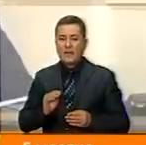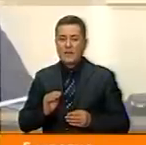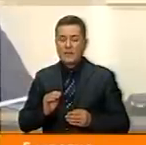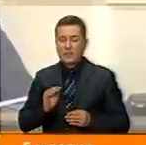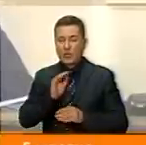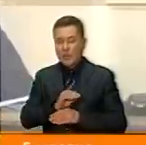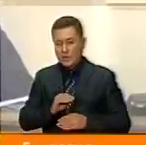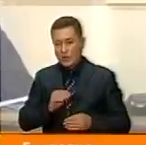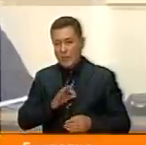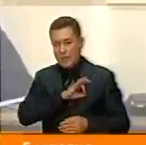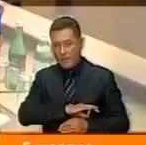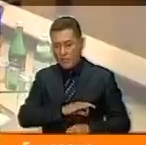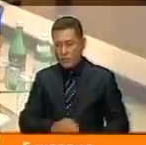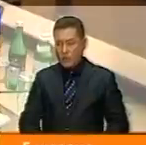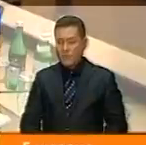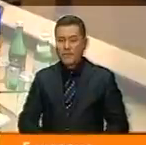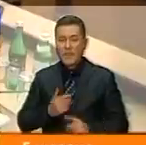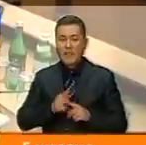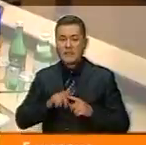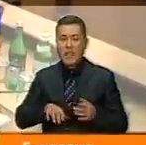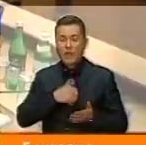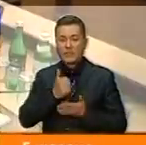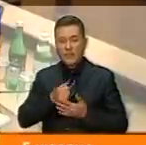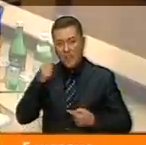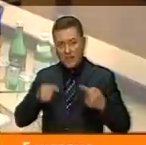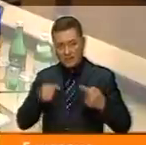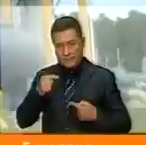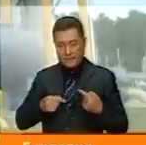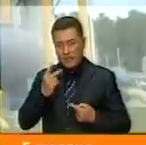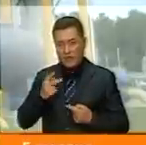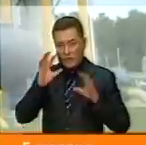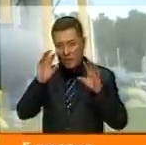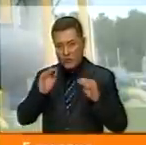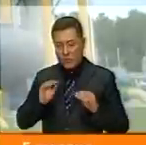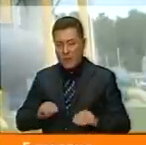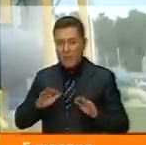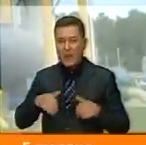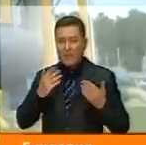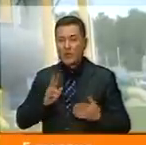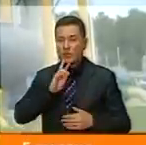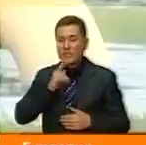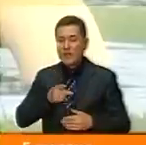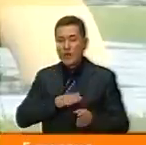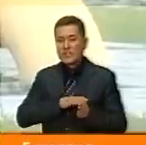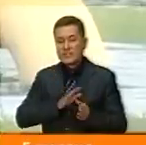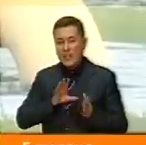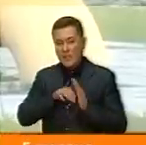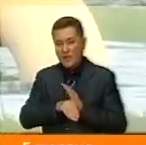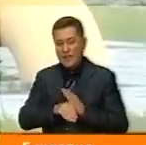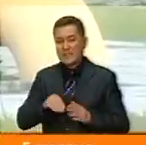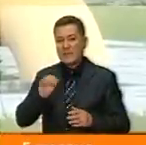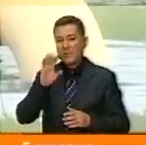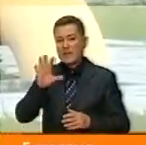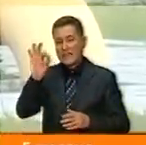Ця додаткова надвижка якраз і стала основною відмінністю двох законопроєктів. У Кабміні пропонують за два роки запровадити ставку на